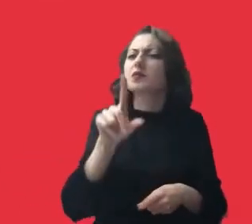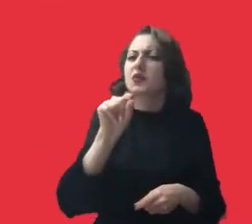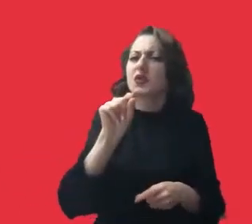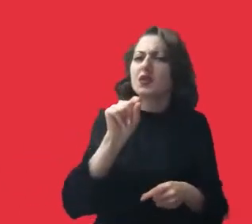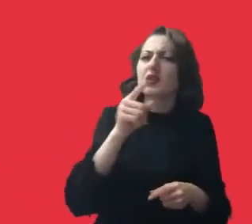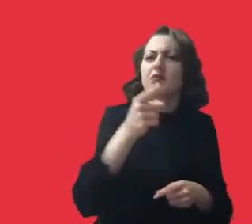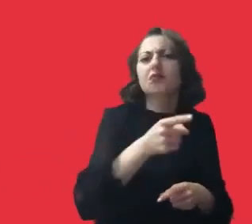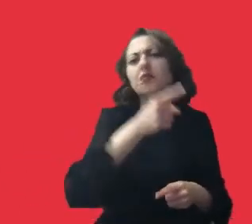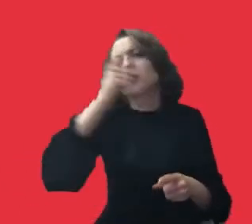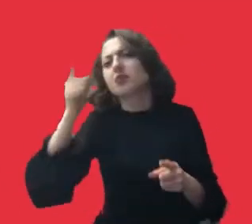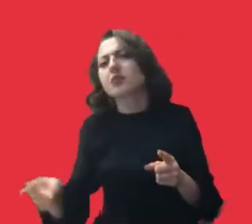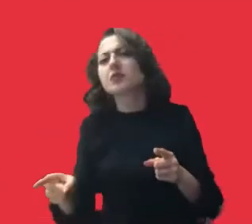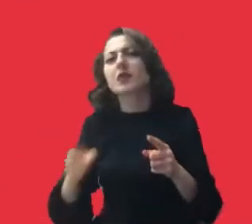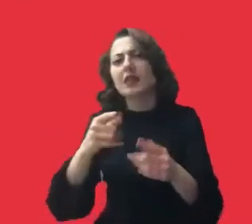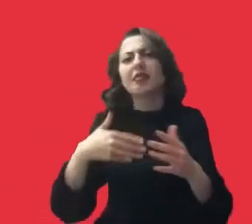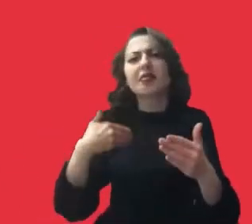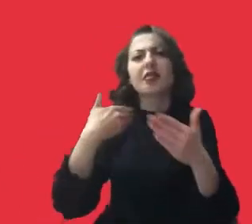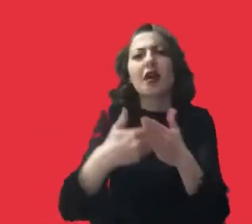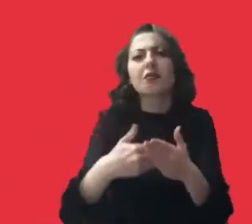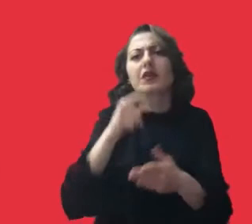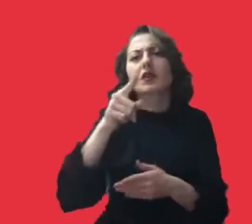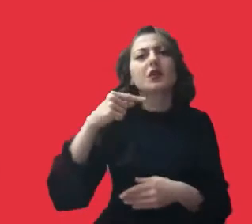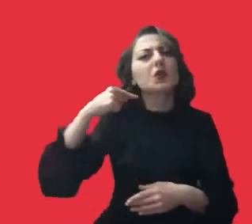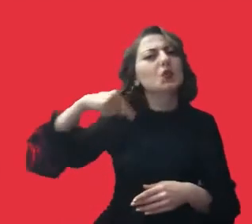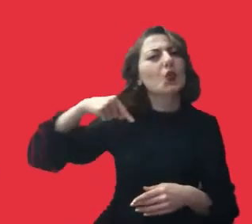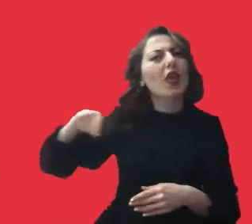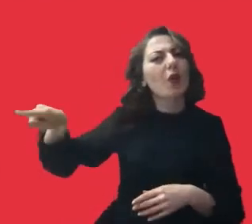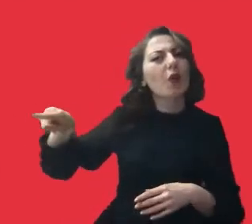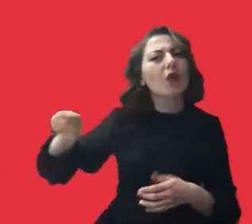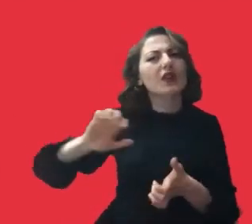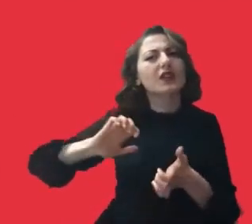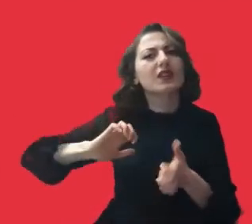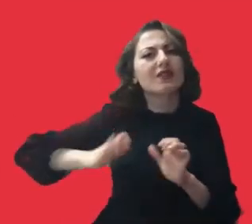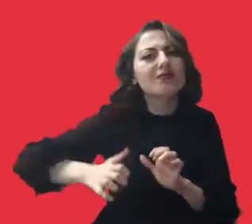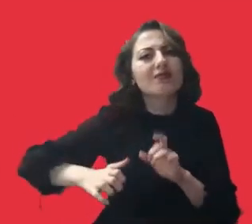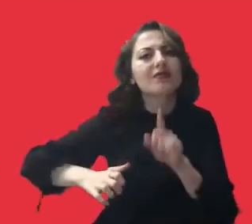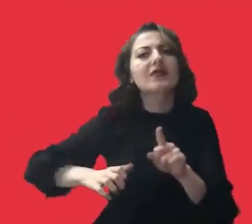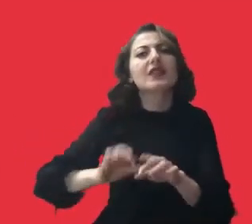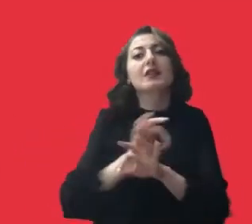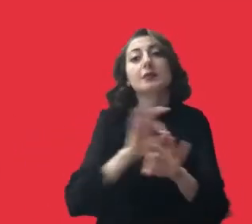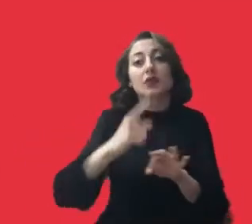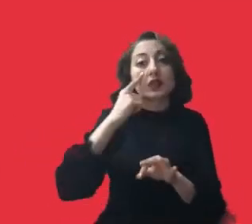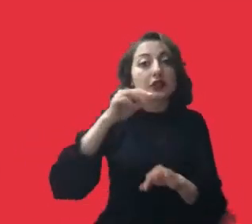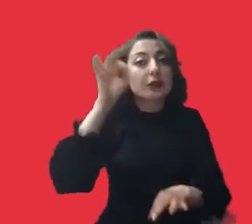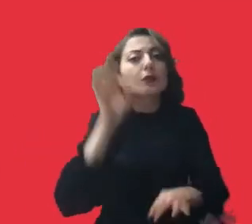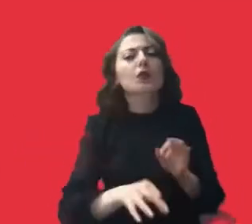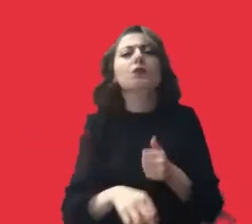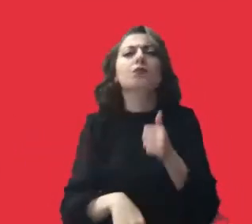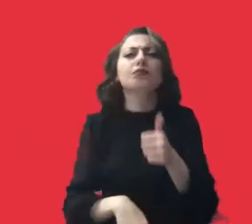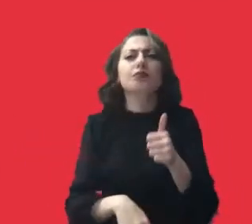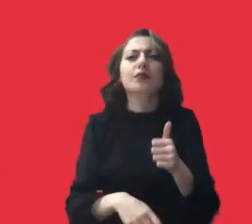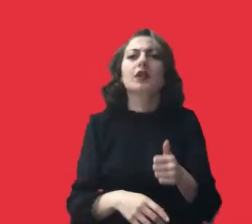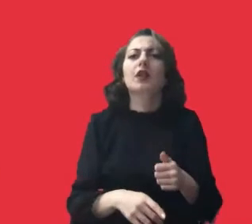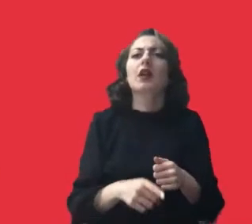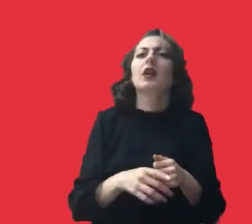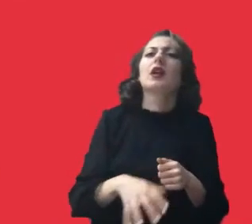yana devam eden as of Suriye 2011, krizini the Syrian size bu crisis has aşamalarla been değerlendirmek continuing, ve and when we evaluate the ilki crisis biraz from